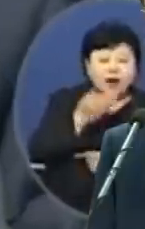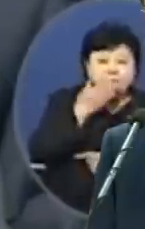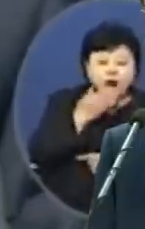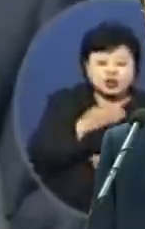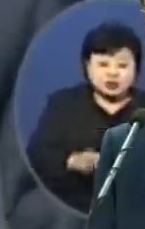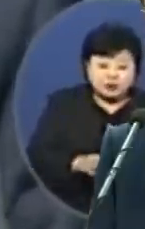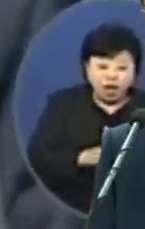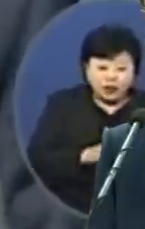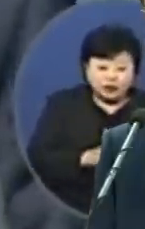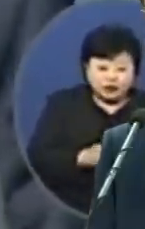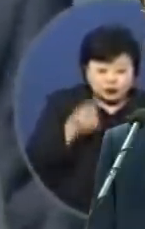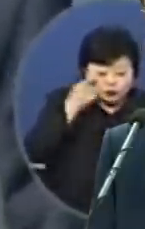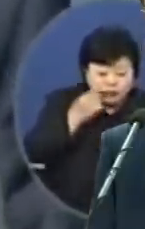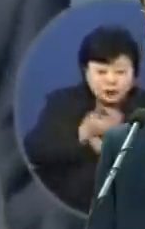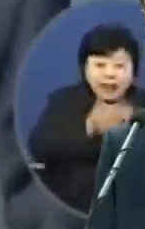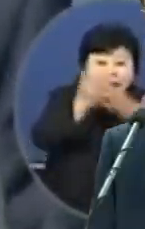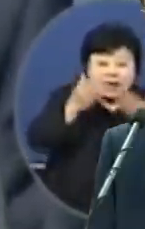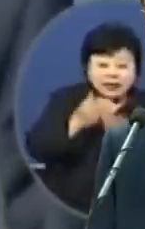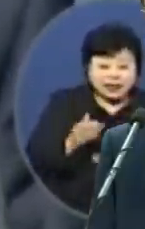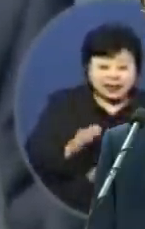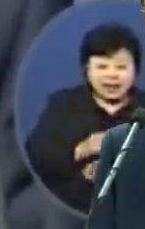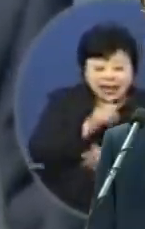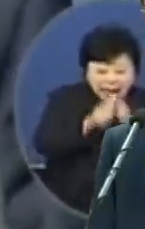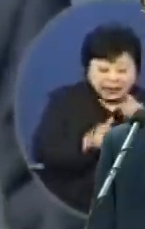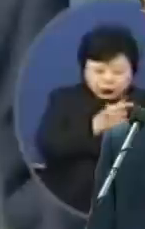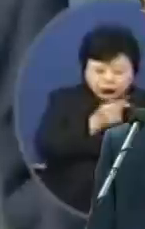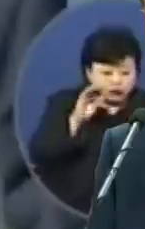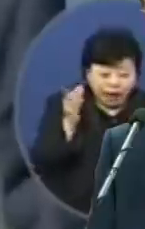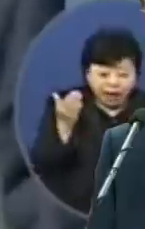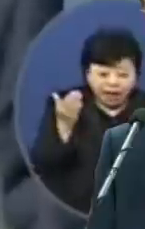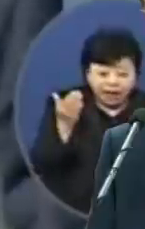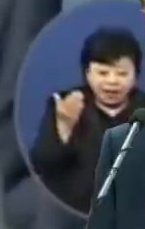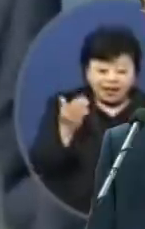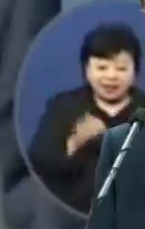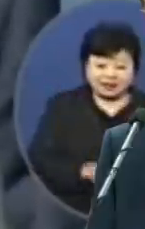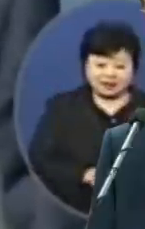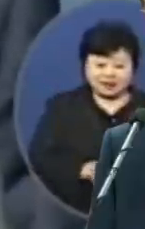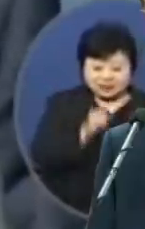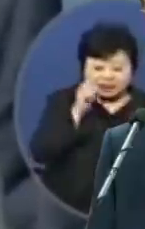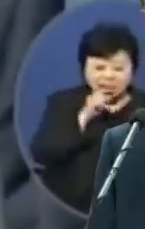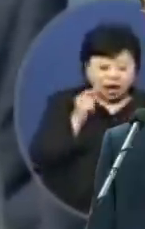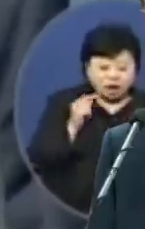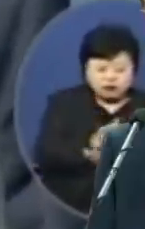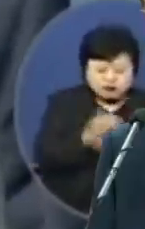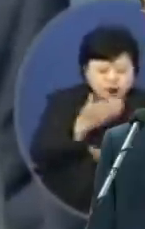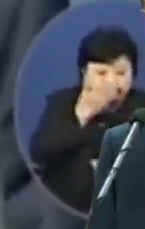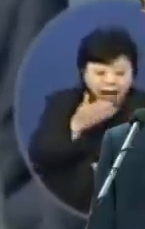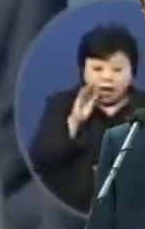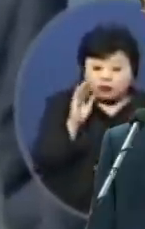날에는 눈이 밝아져서 하나님처럼 된다. 하나님처럼 선악을 분별하게 된다.